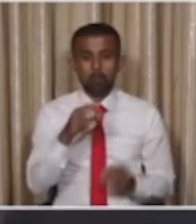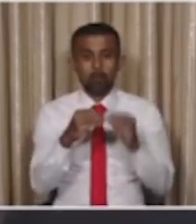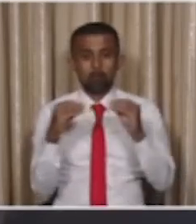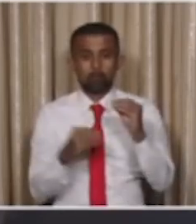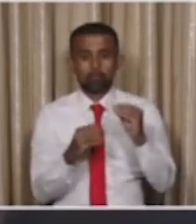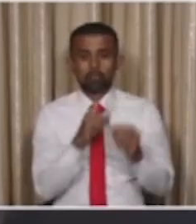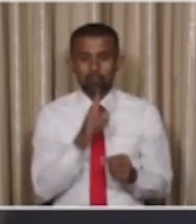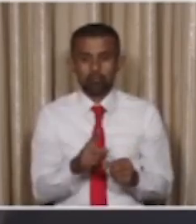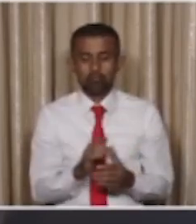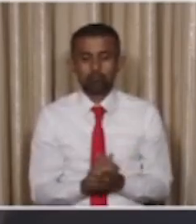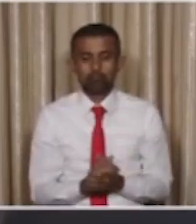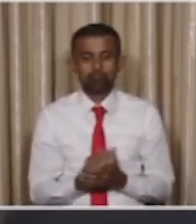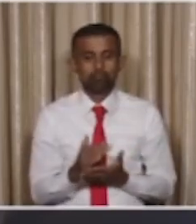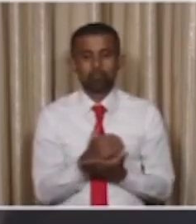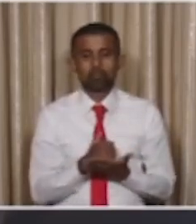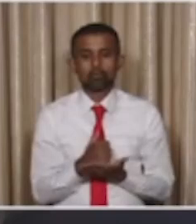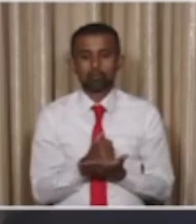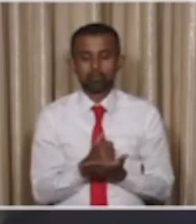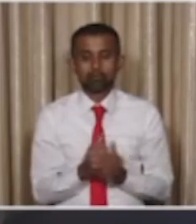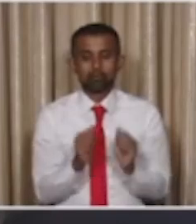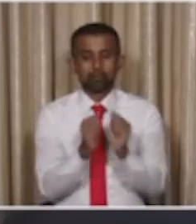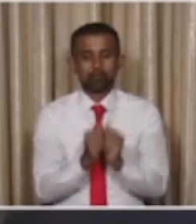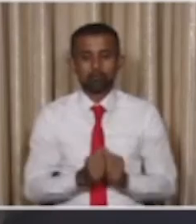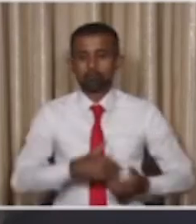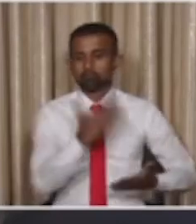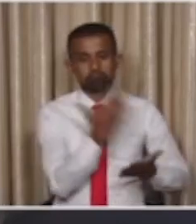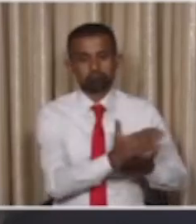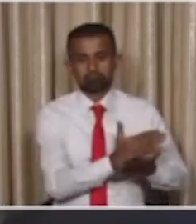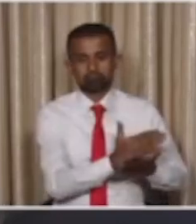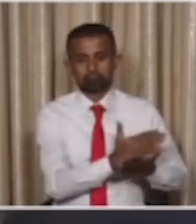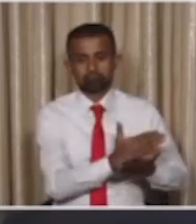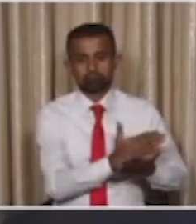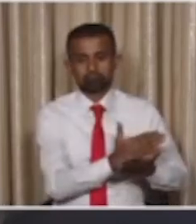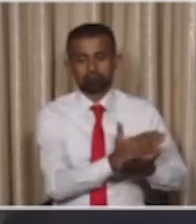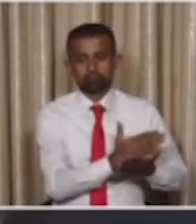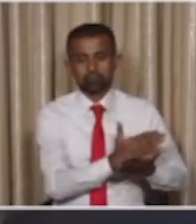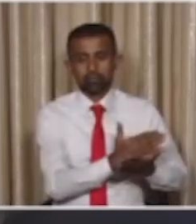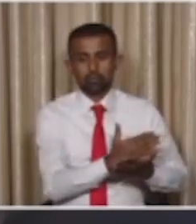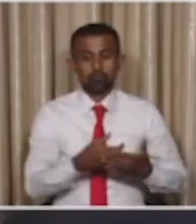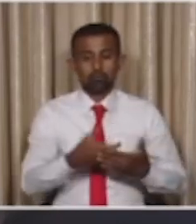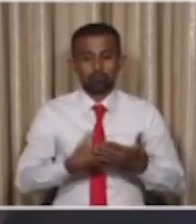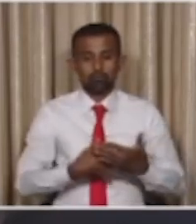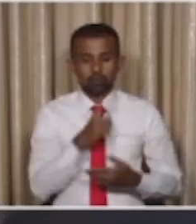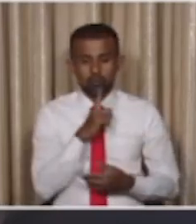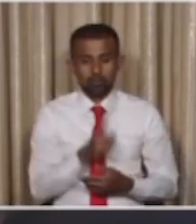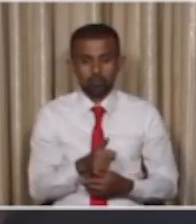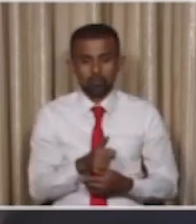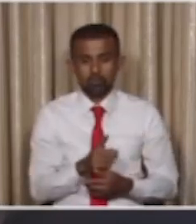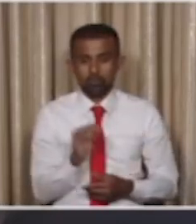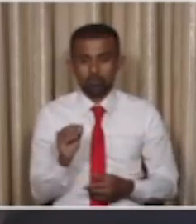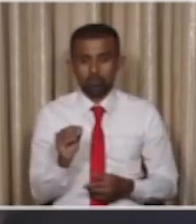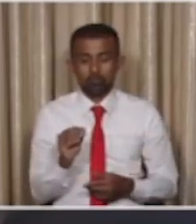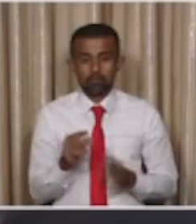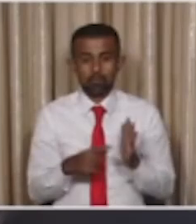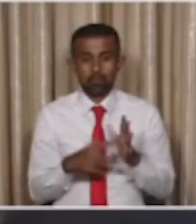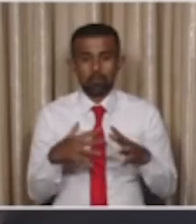කියලා තියෙන්නේ සම්පූර්ණයෙන්ම මේ වැඩපිළිවෙල නවත්තන්න කියලා. හැබැයි එතනදී වාර්තාවේ කියලා තියෙනවා එහෙම කරොතින් නෛතික